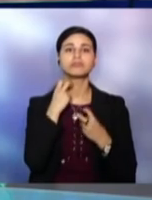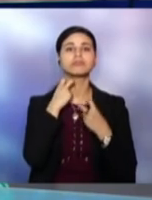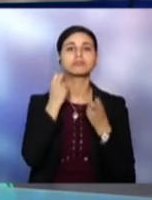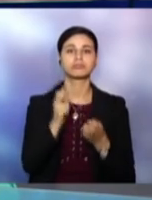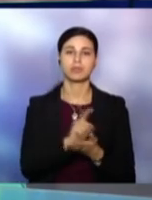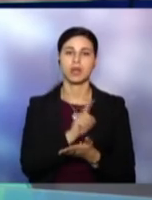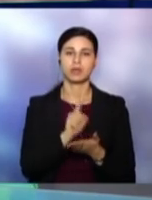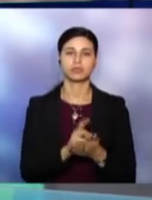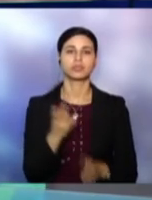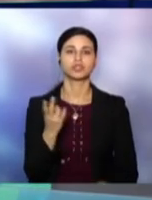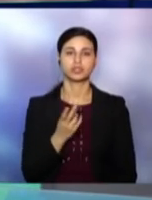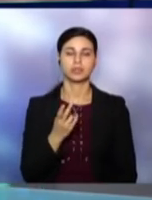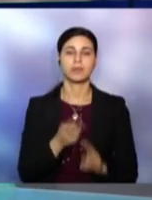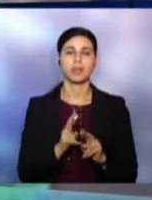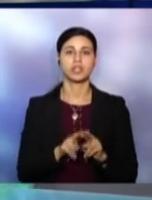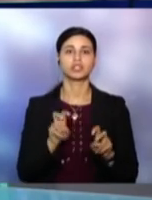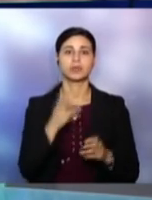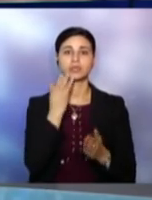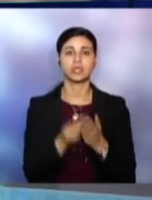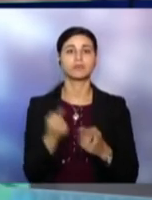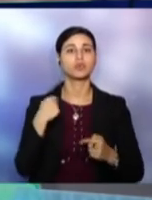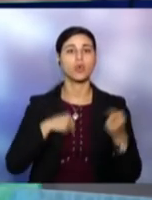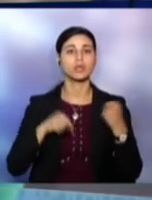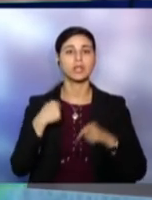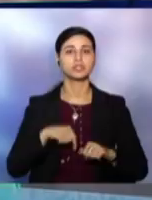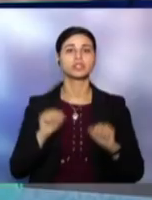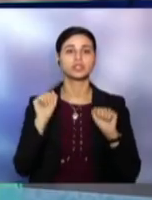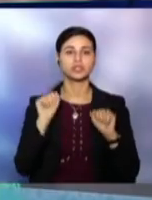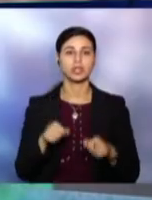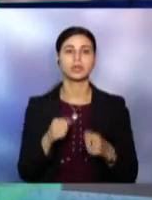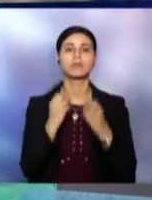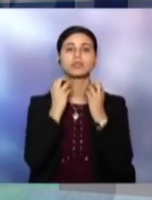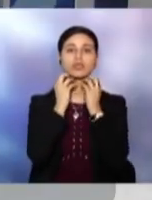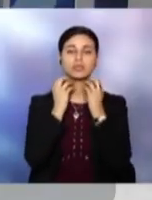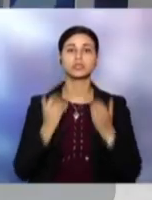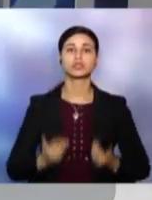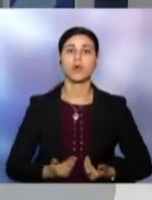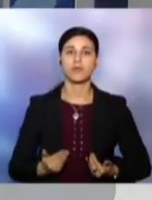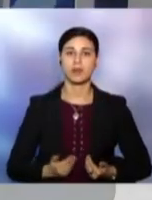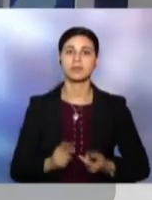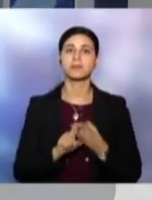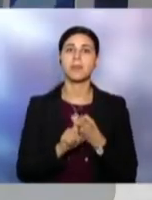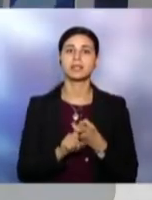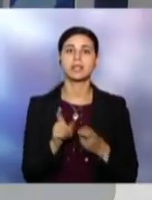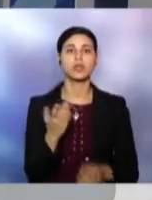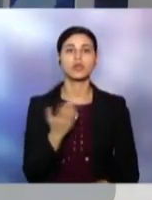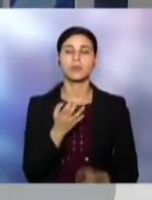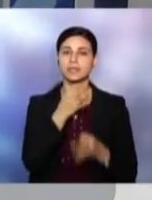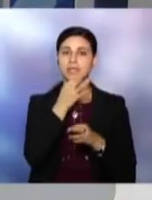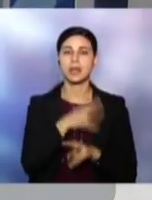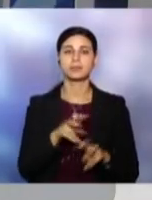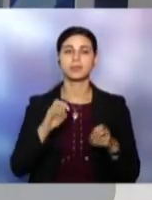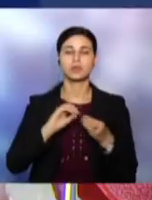საკითხი დადგეს, იმიტომ რომ ეს ნიშნავს, რომ მის ორგანიზმში შეიძლება ტონზილებში ცხოვრობდეს ბაქტერია, რომელიც